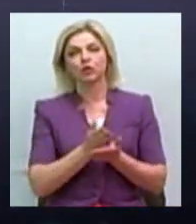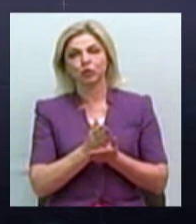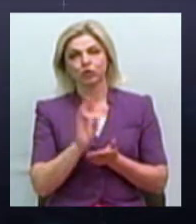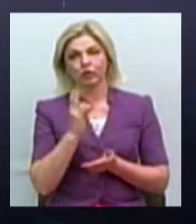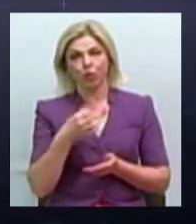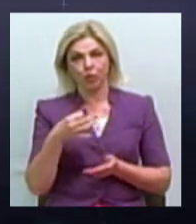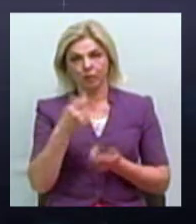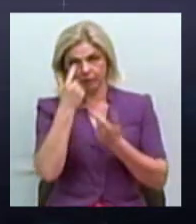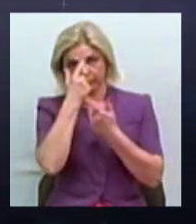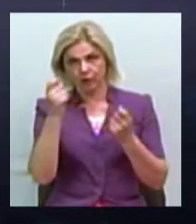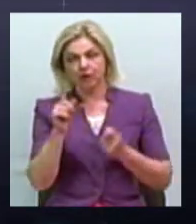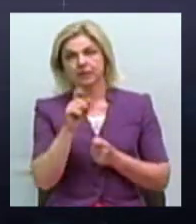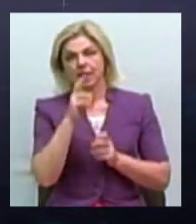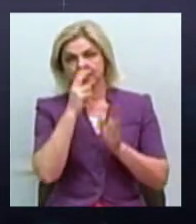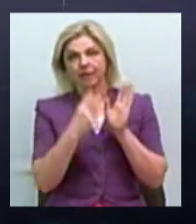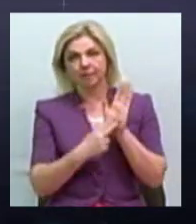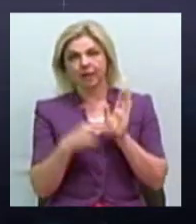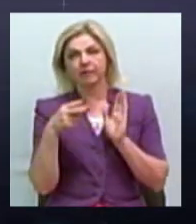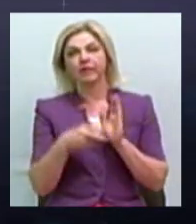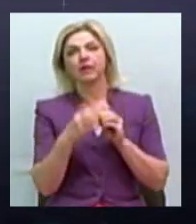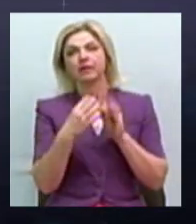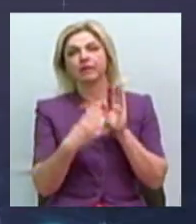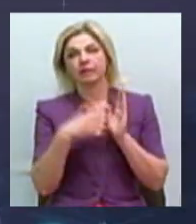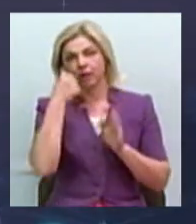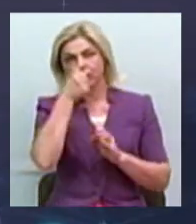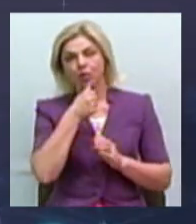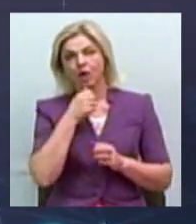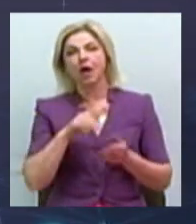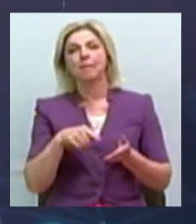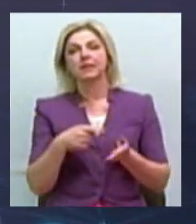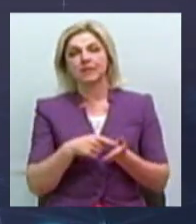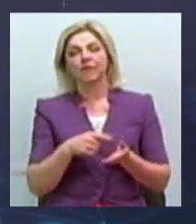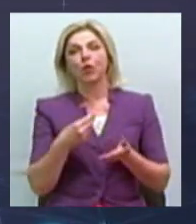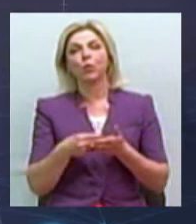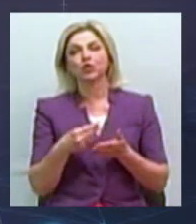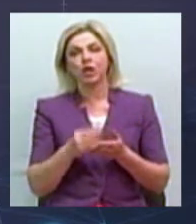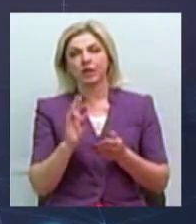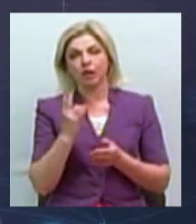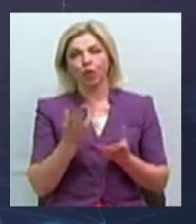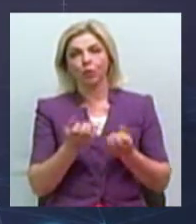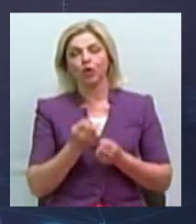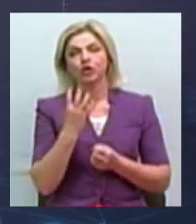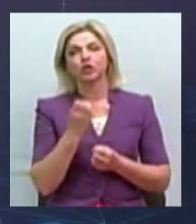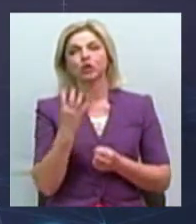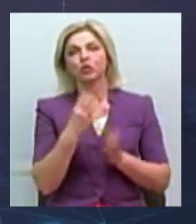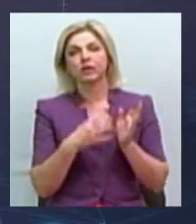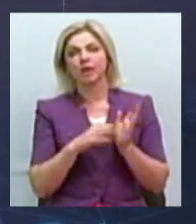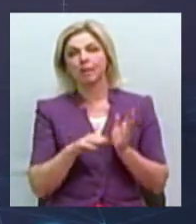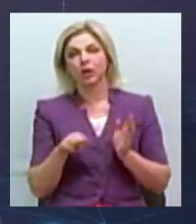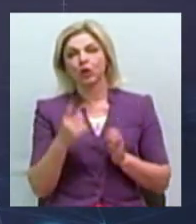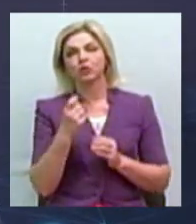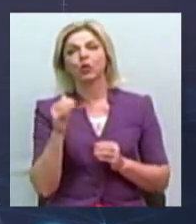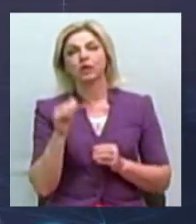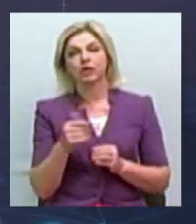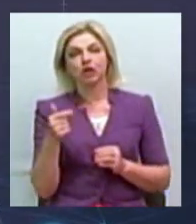повідомив, що за 7 місяців 2019 року місцеві бюджети Миколаївщини отримали 449 мільйонів 100 тисяч